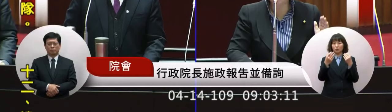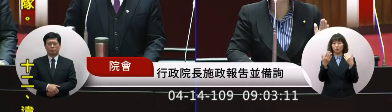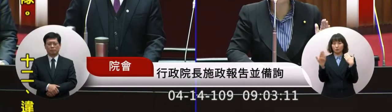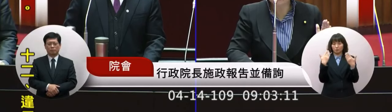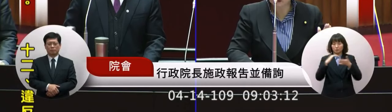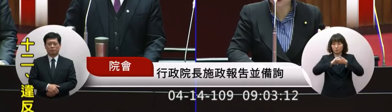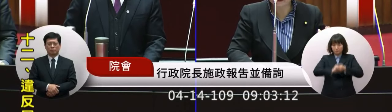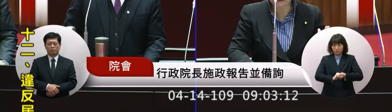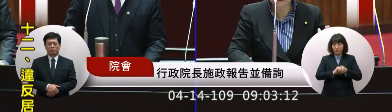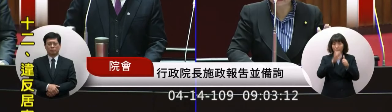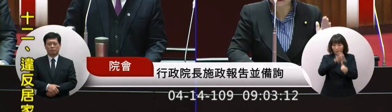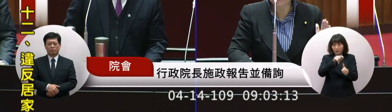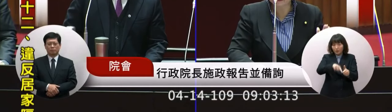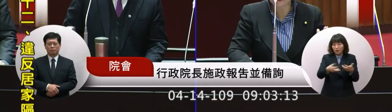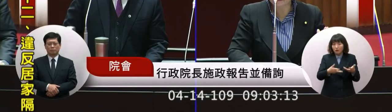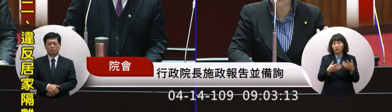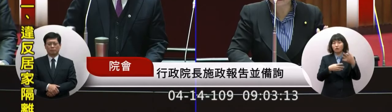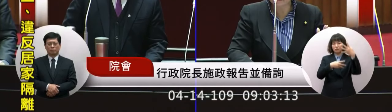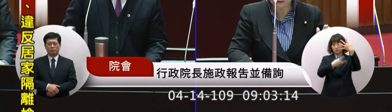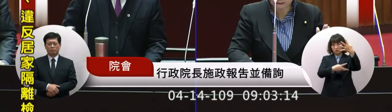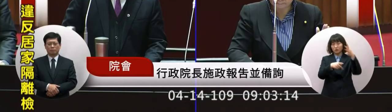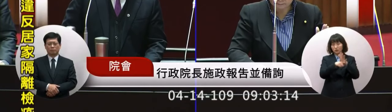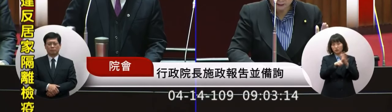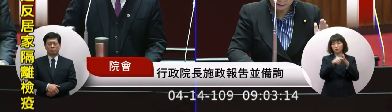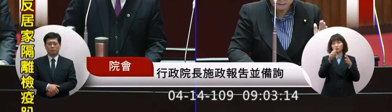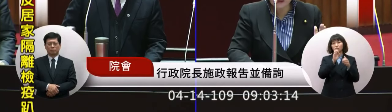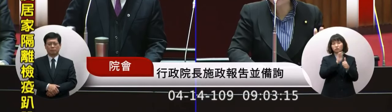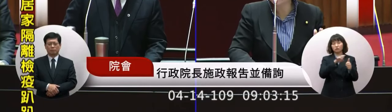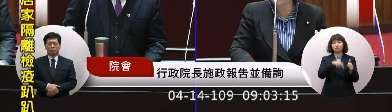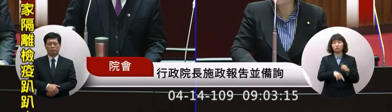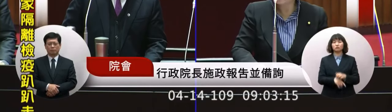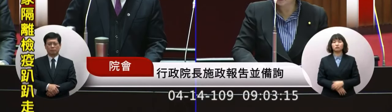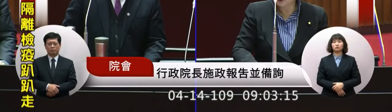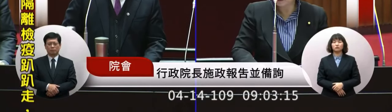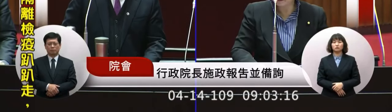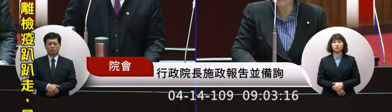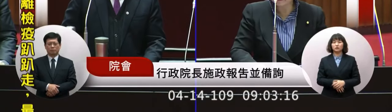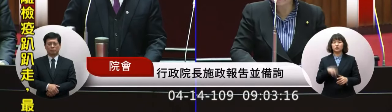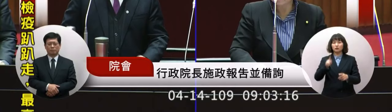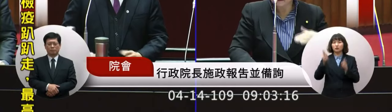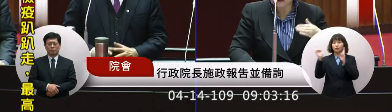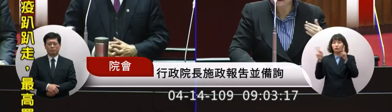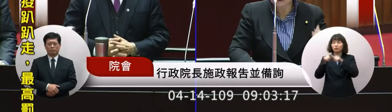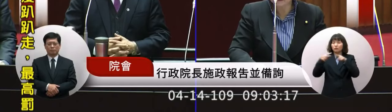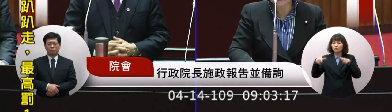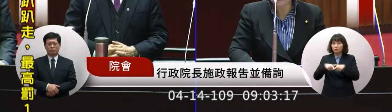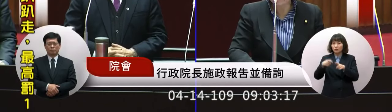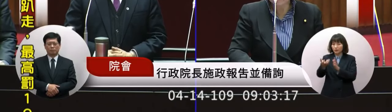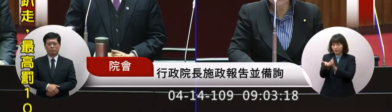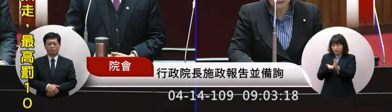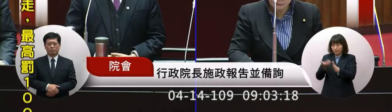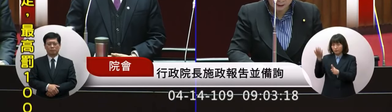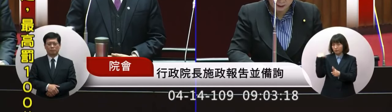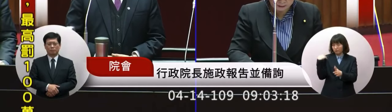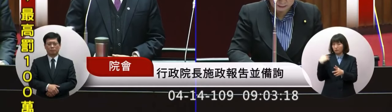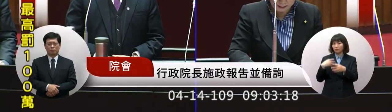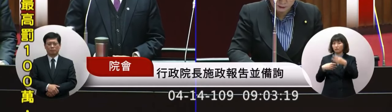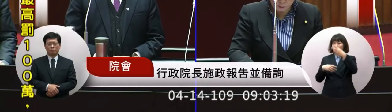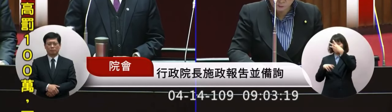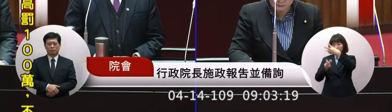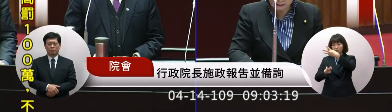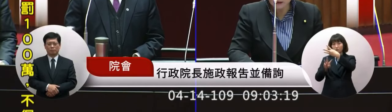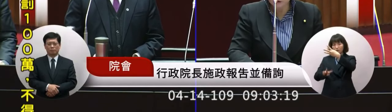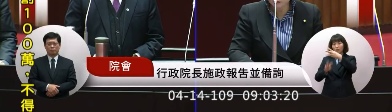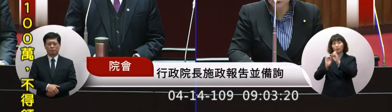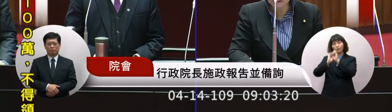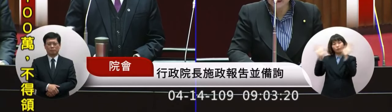确规范这个问题，四月三号的规定。但是在指挥中心更早之前三月二十三